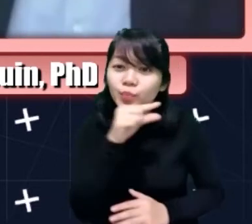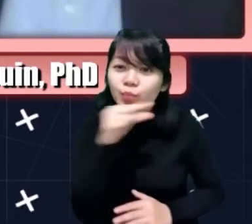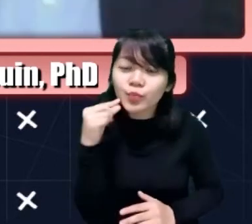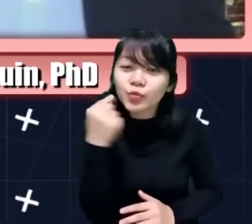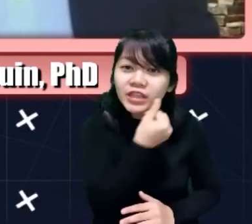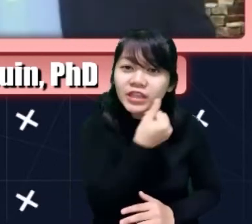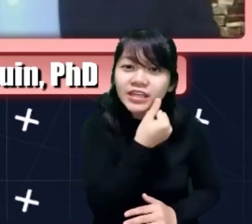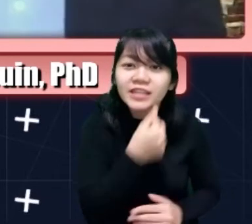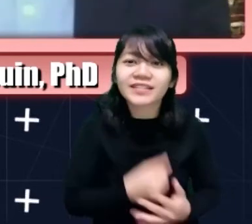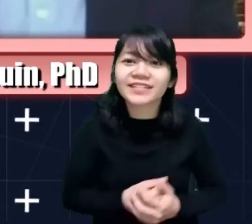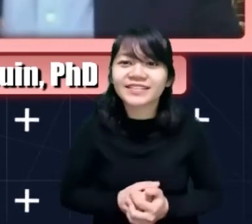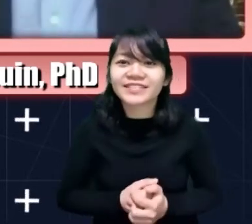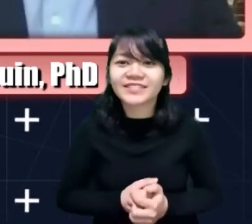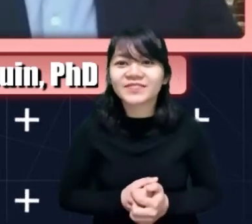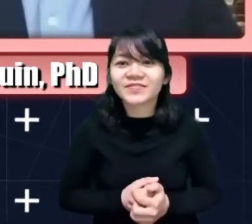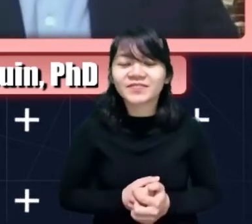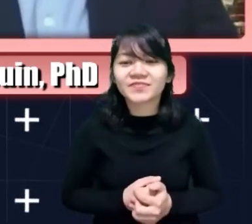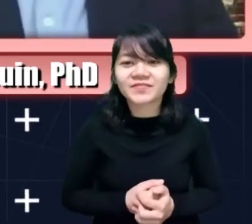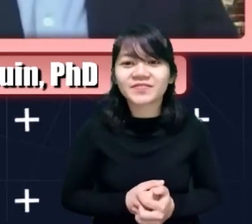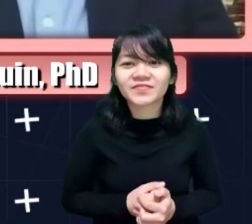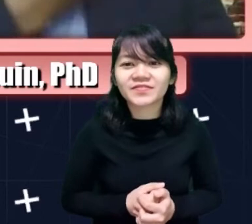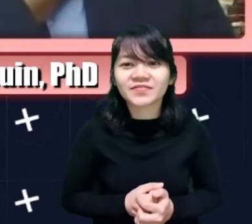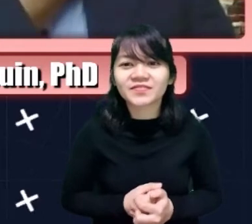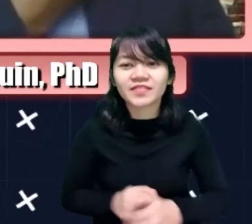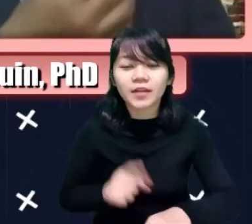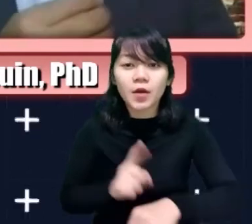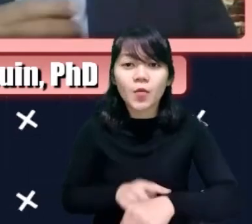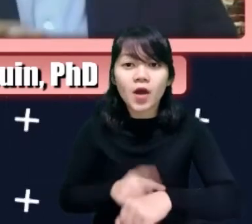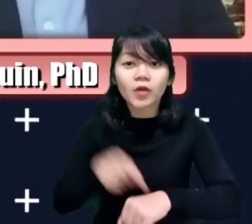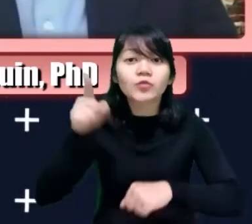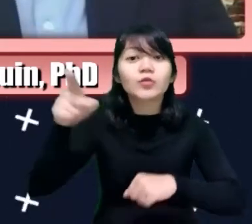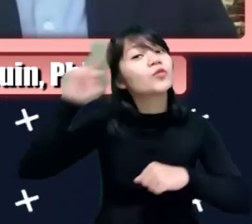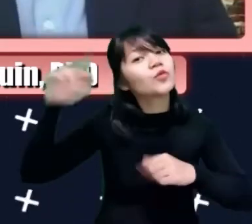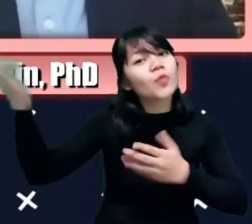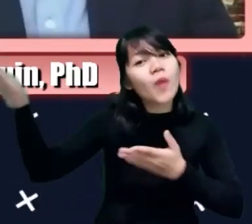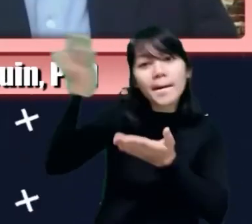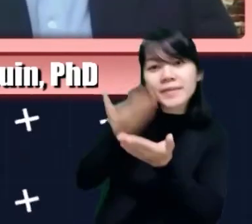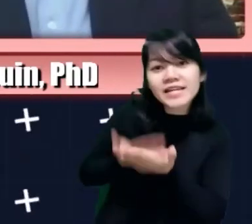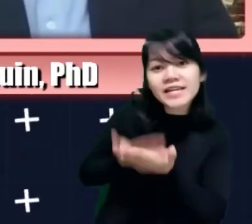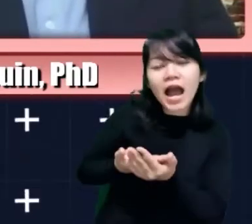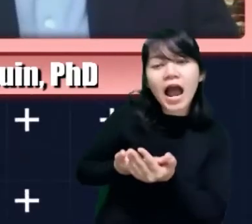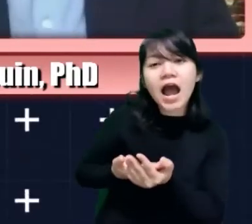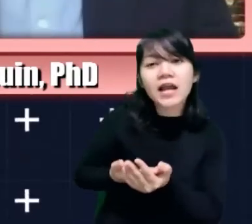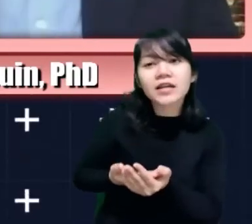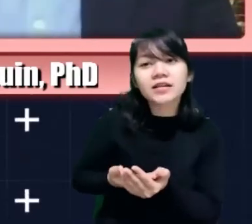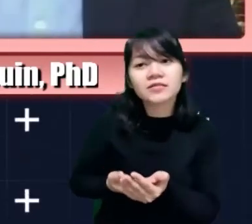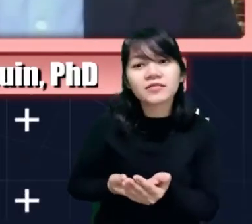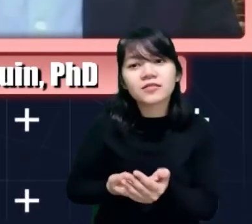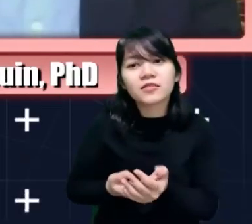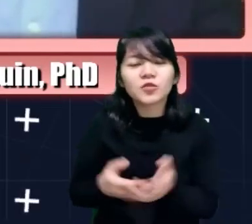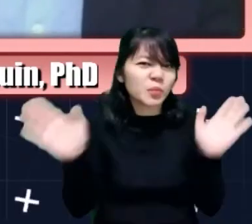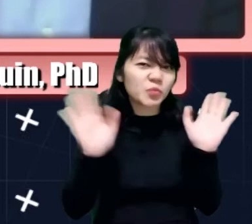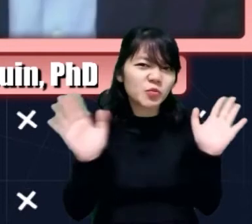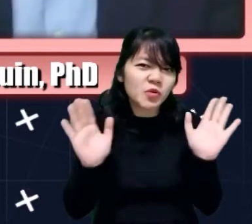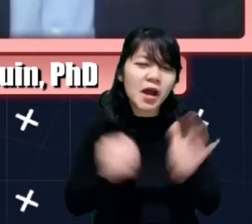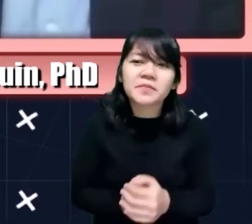Jadi waktu Tuhan berikan kepada mereka, Tuhan tidak memberikan kepada mereka ketimun. Jadi ini ada ceritanya bahwa Tuhan